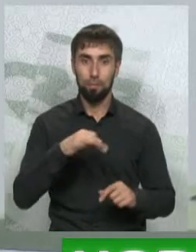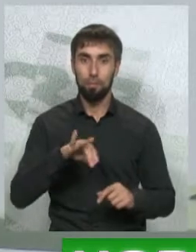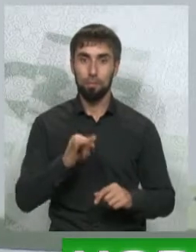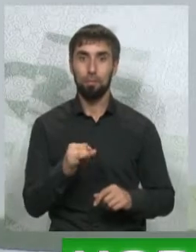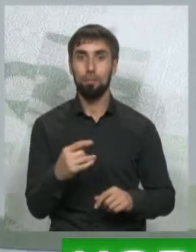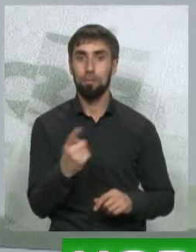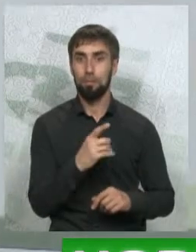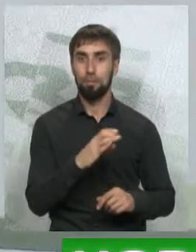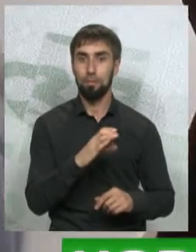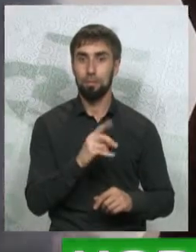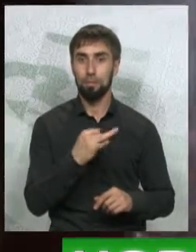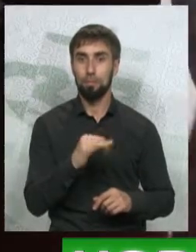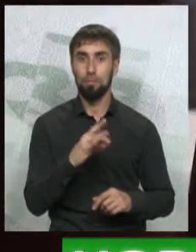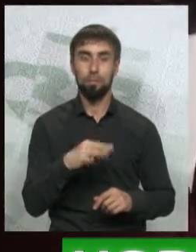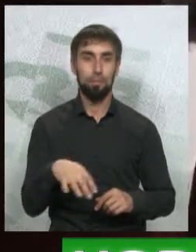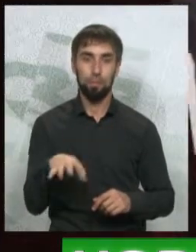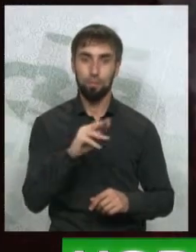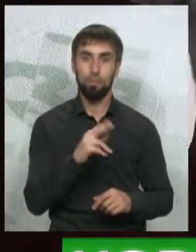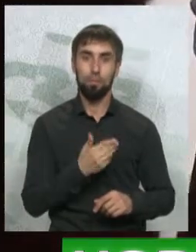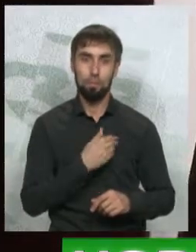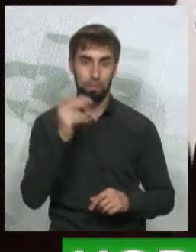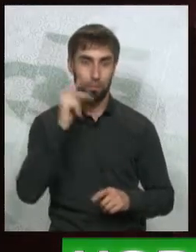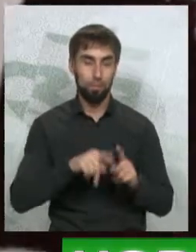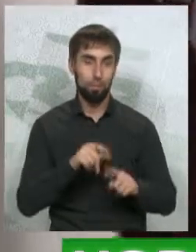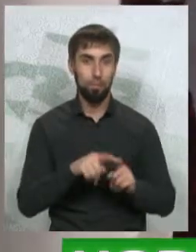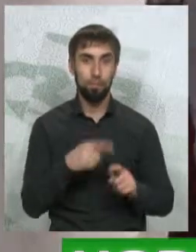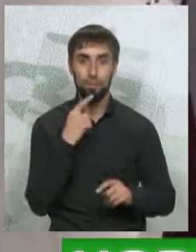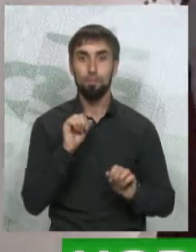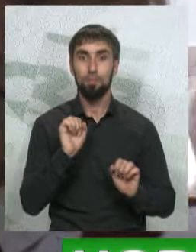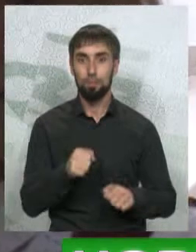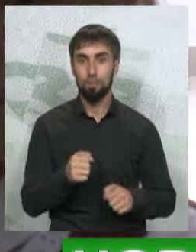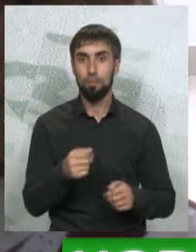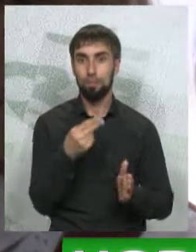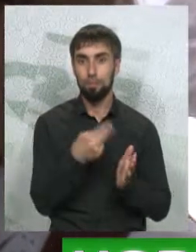и первой Сунжинской. Ну а все радеющие за изучение родного языка смогут